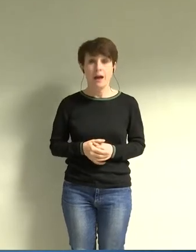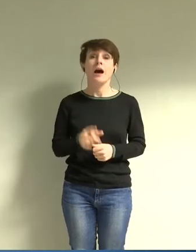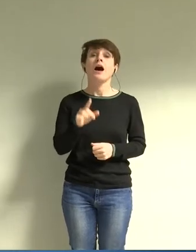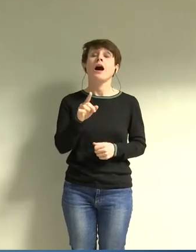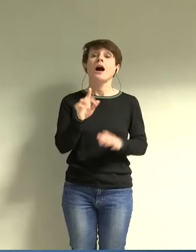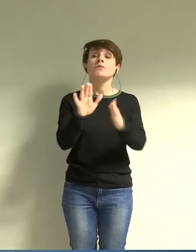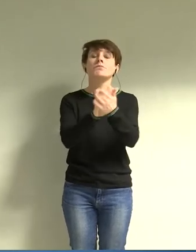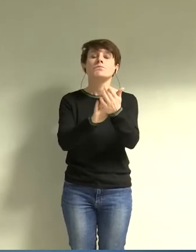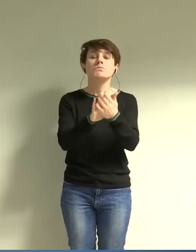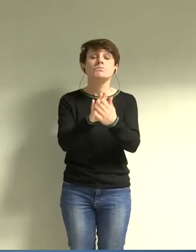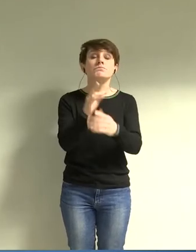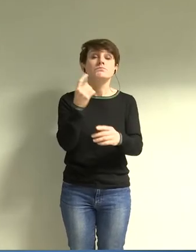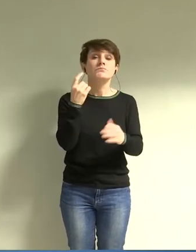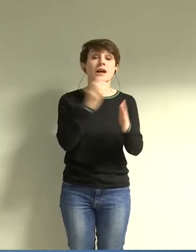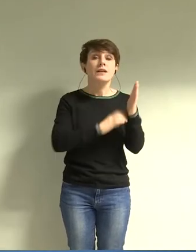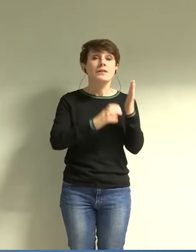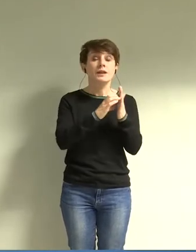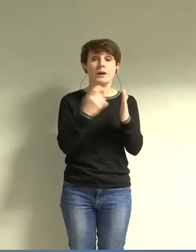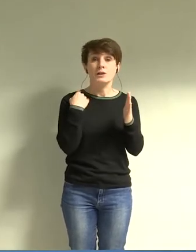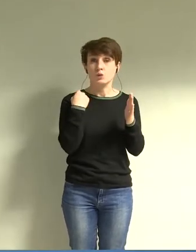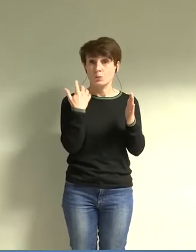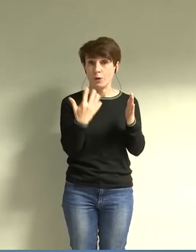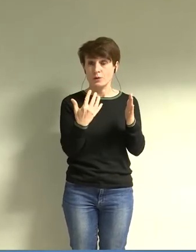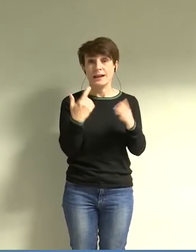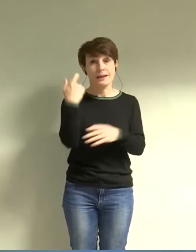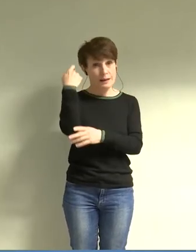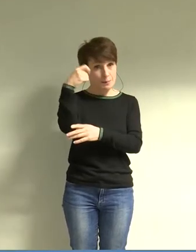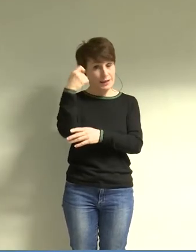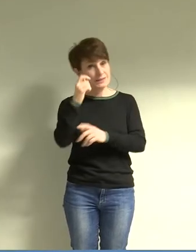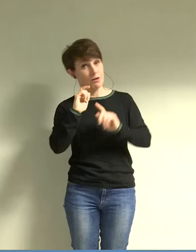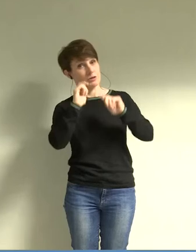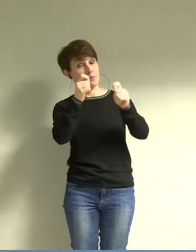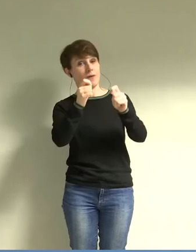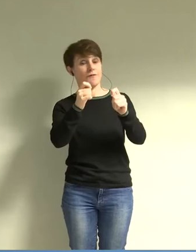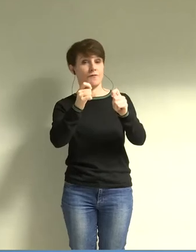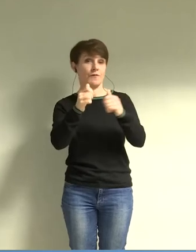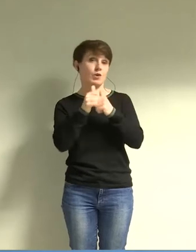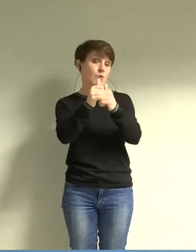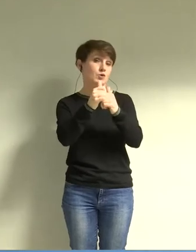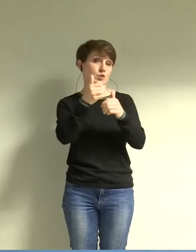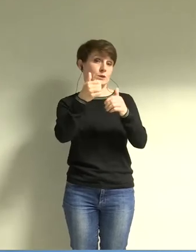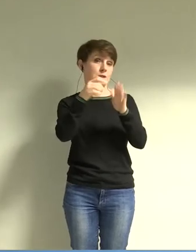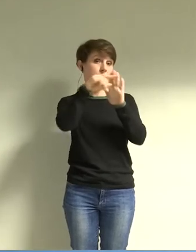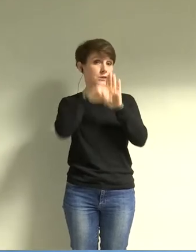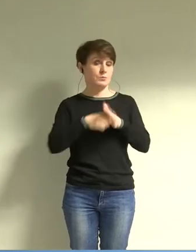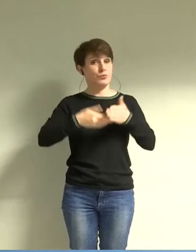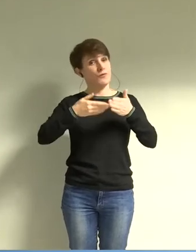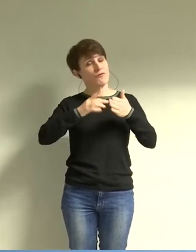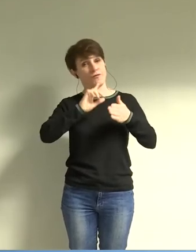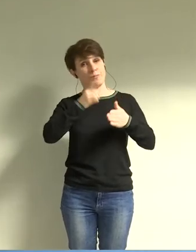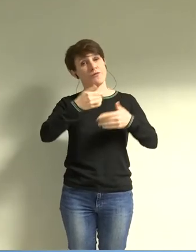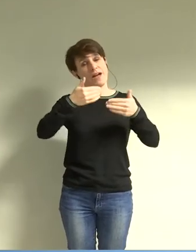5 je vous précise que comme la présidence est désigné par arrêté je désignerai madame bretton comme